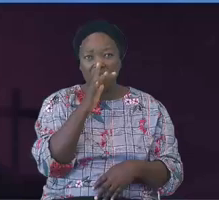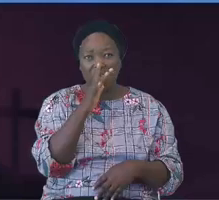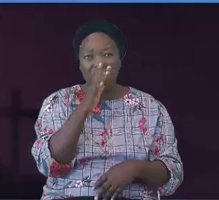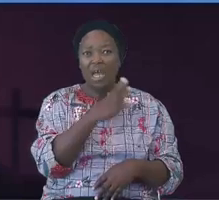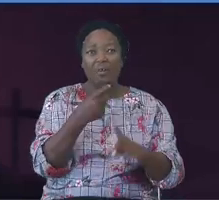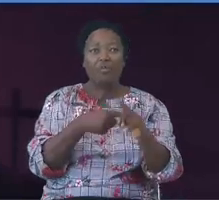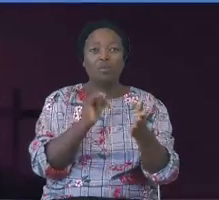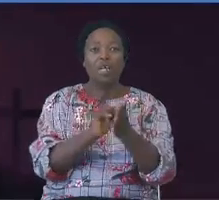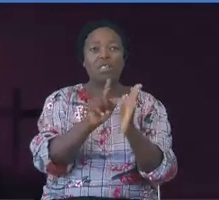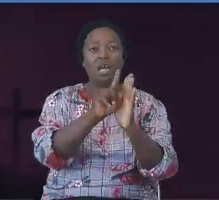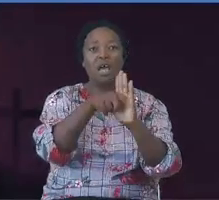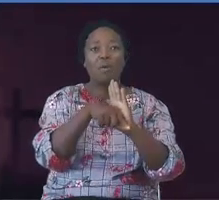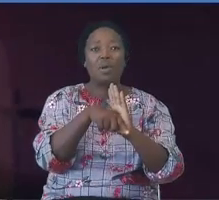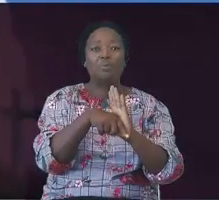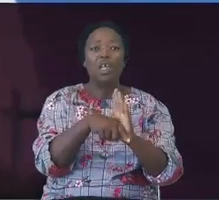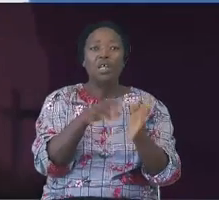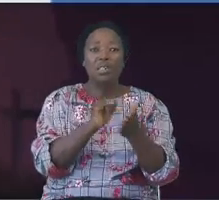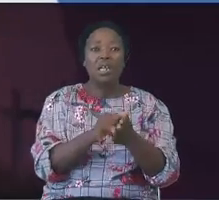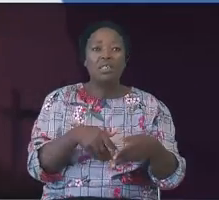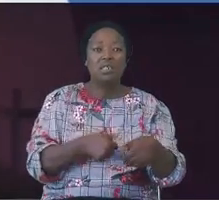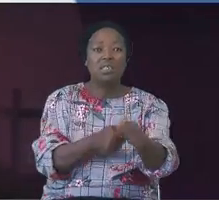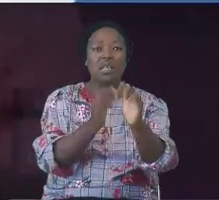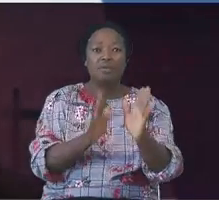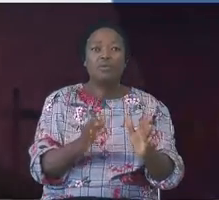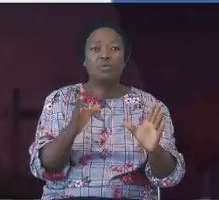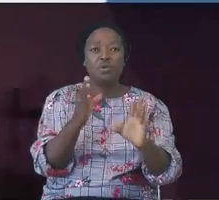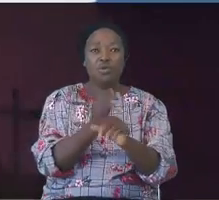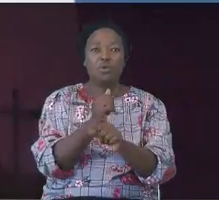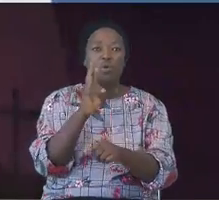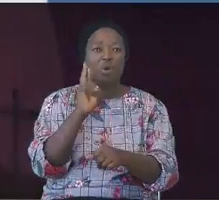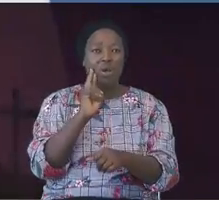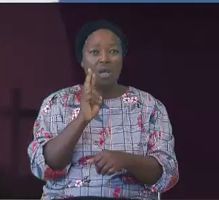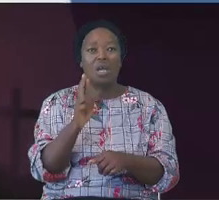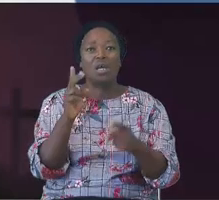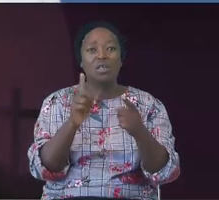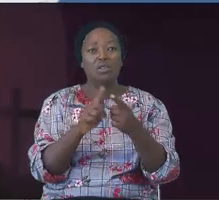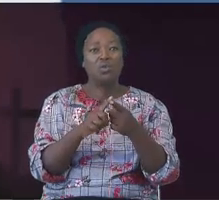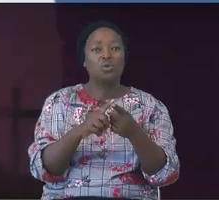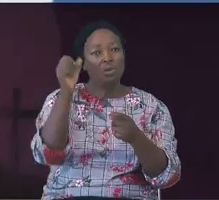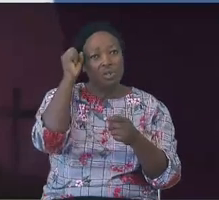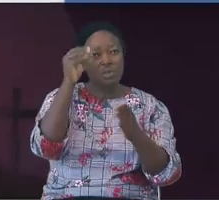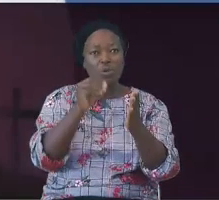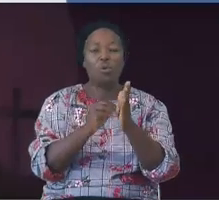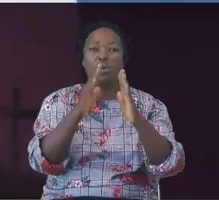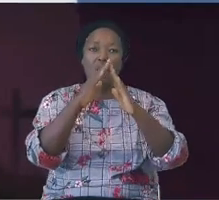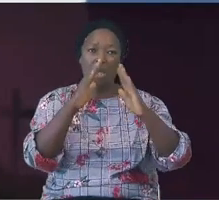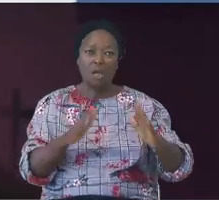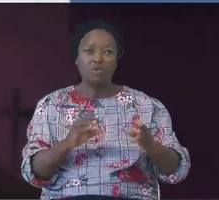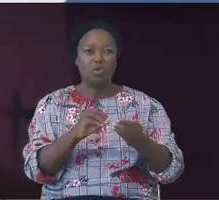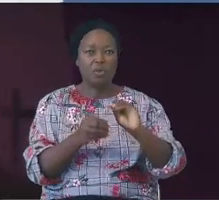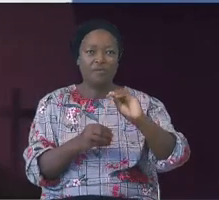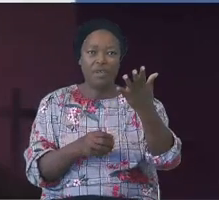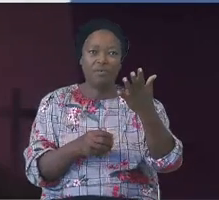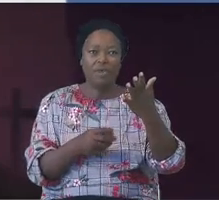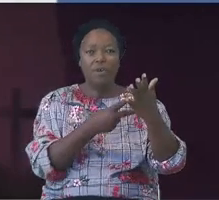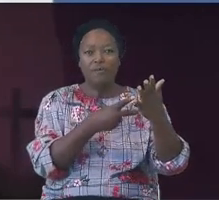aux disciples, « Voilà ta mère. » Et dès ce moment, le disciple l'a pris